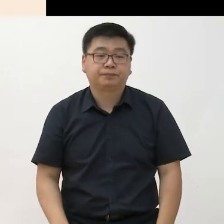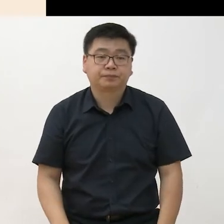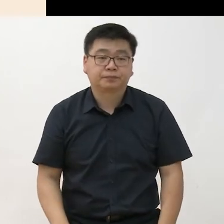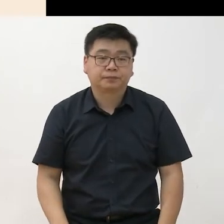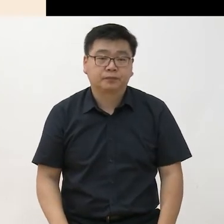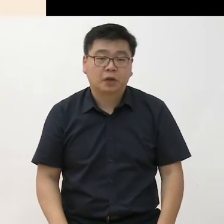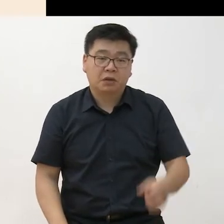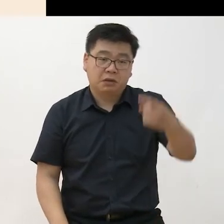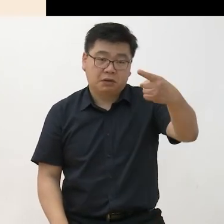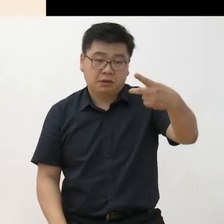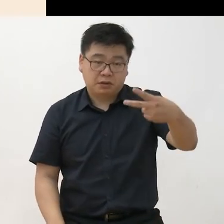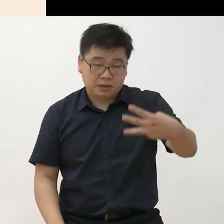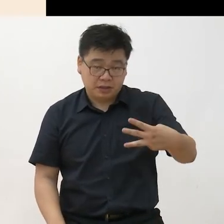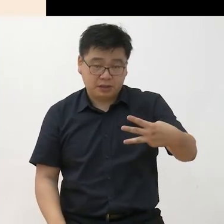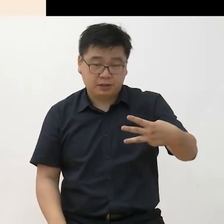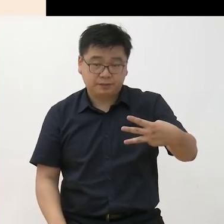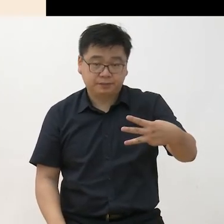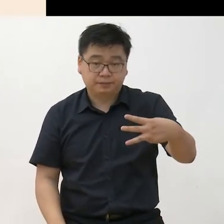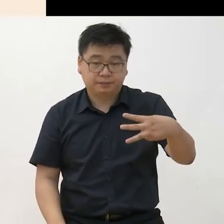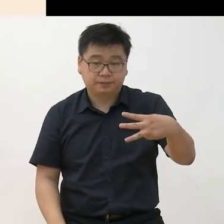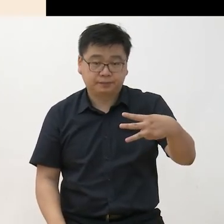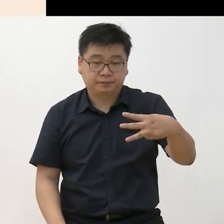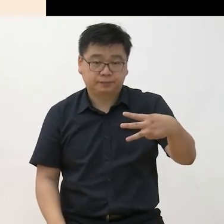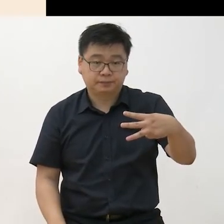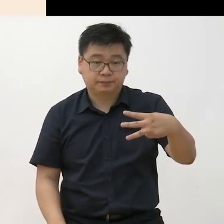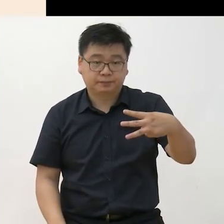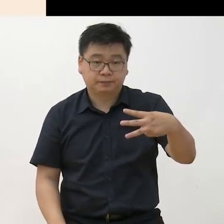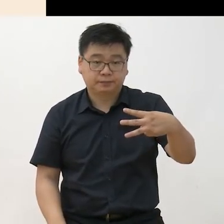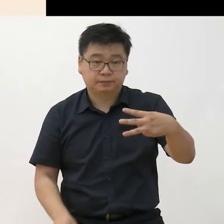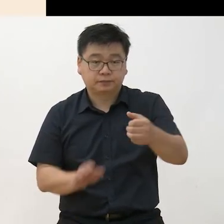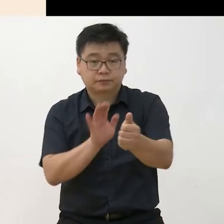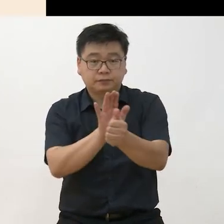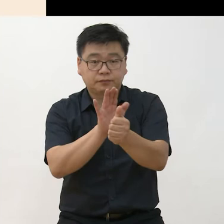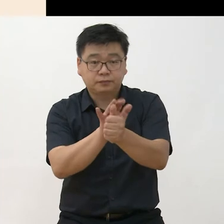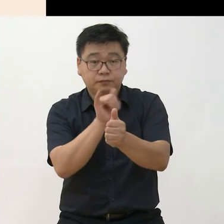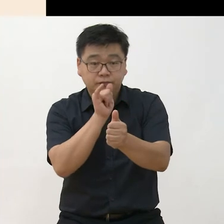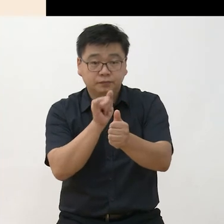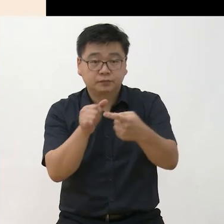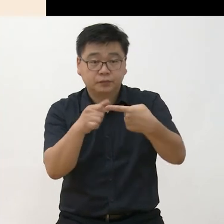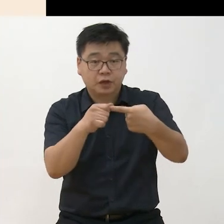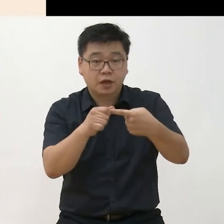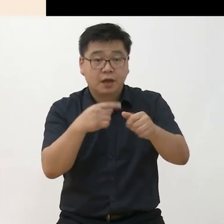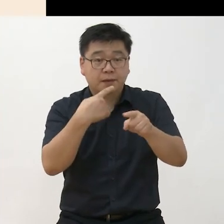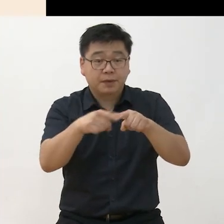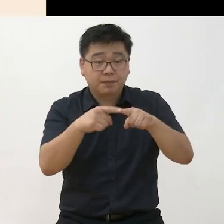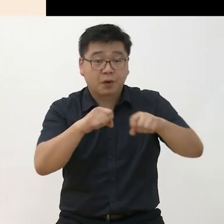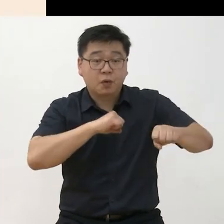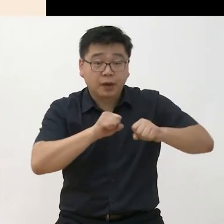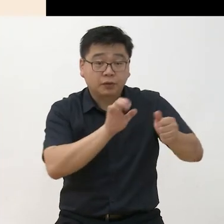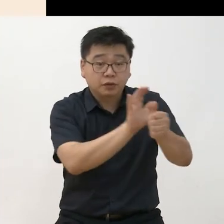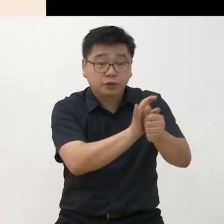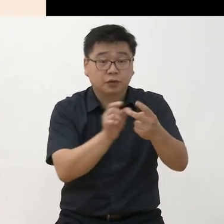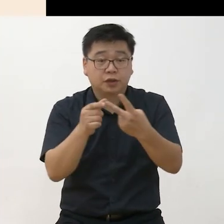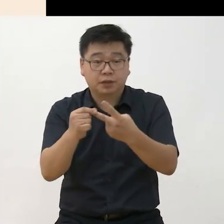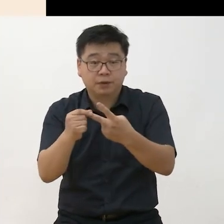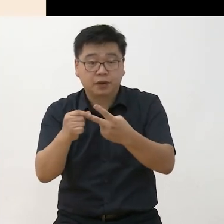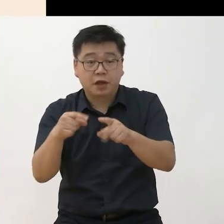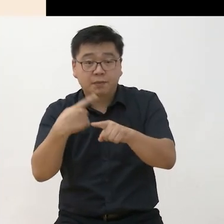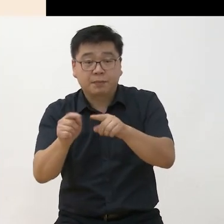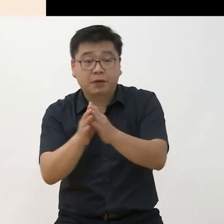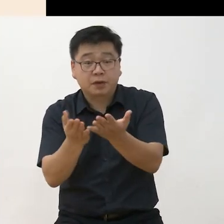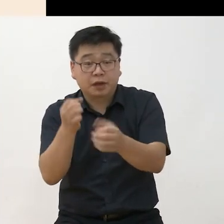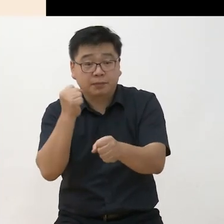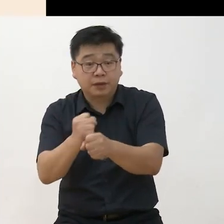크게 한세 가지 정도 사업을 유형을 나눠서 지원을 하고 있습니다. 그래서 비평 활동 지원, 비평서 출판 지원,